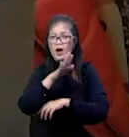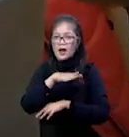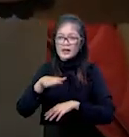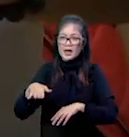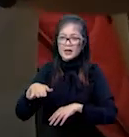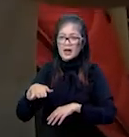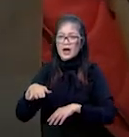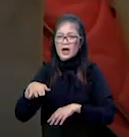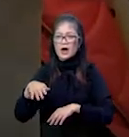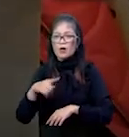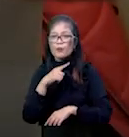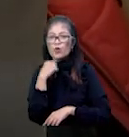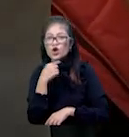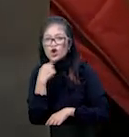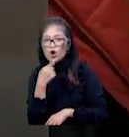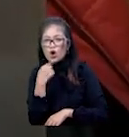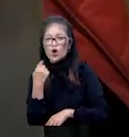muda beranak satu.